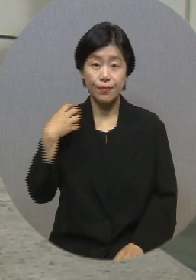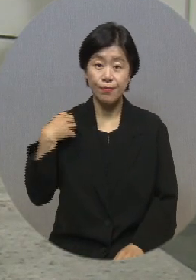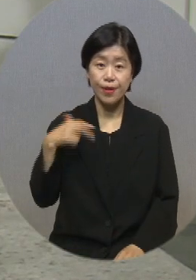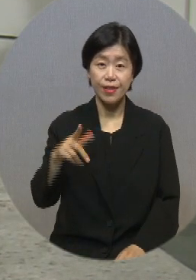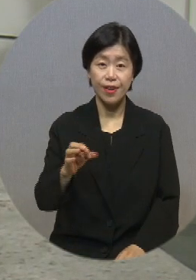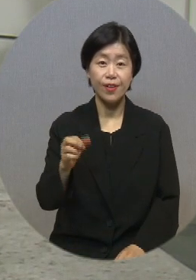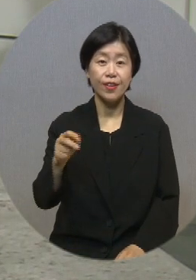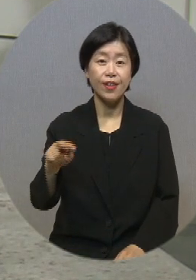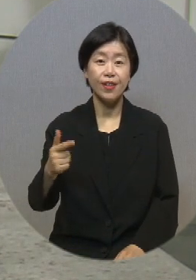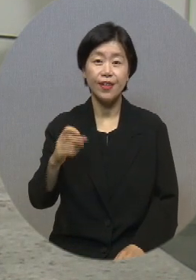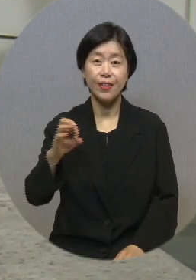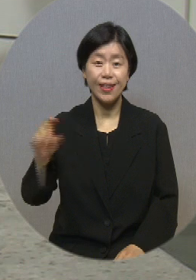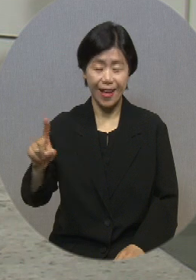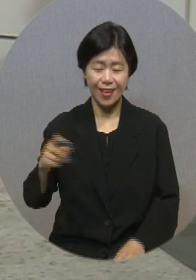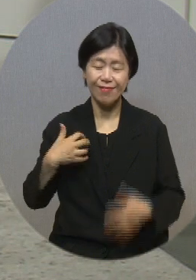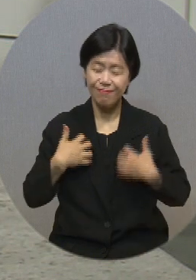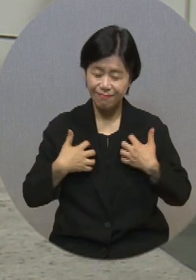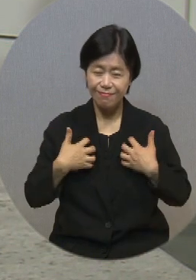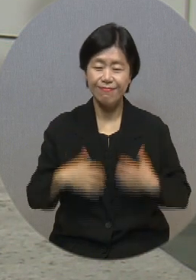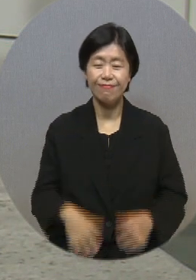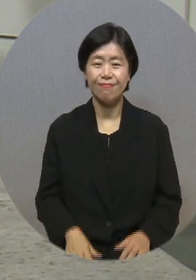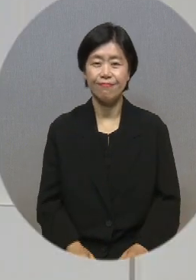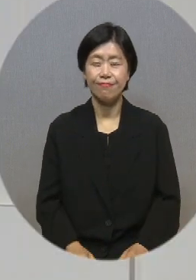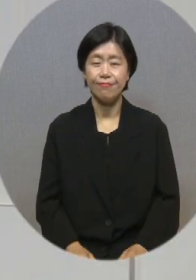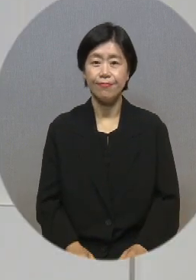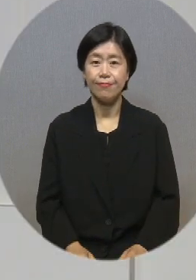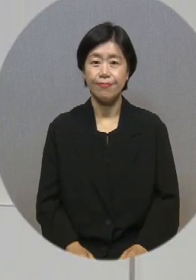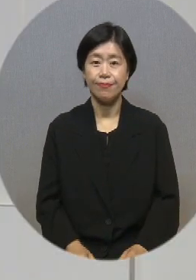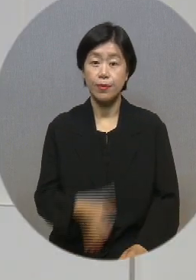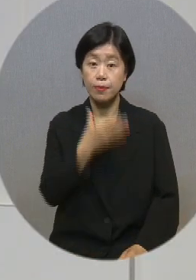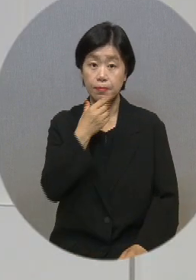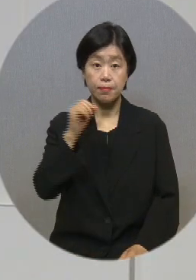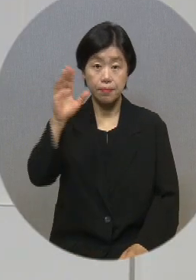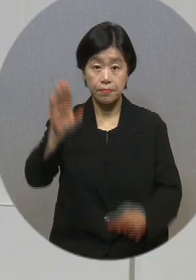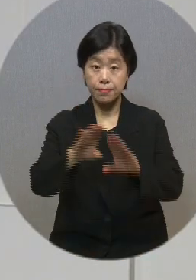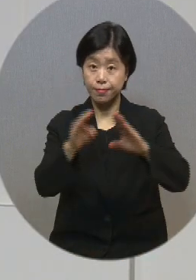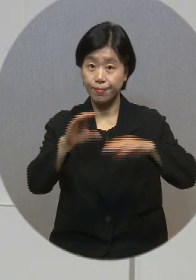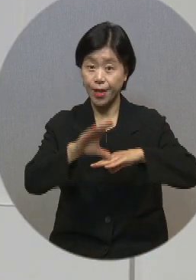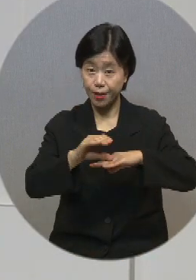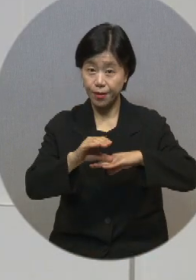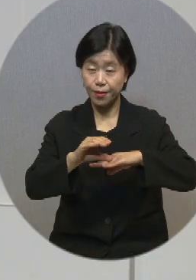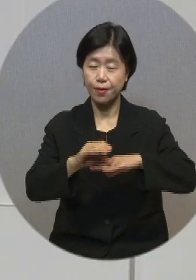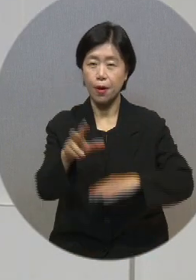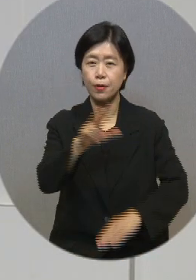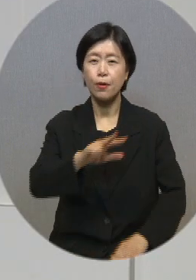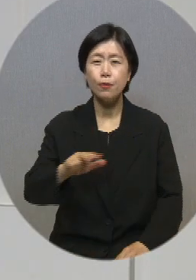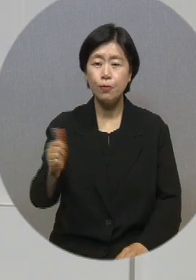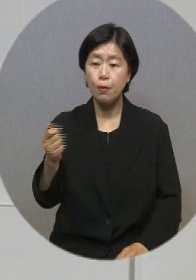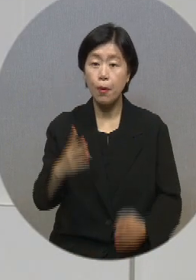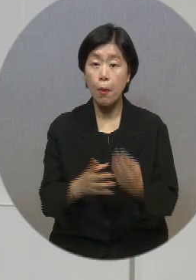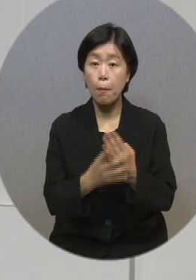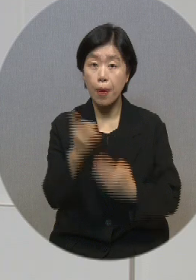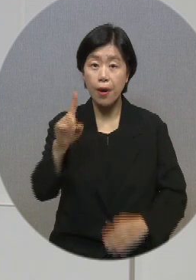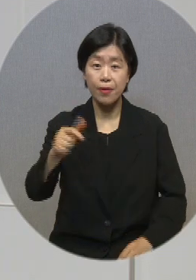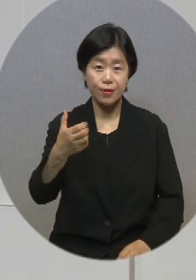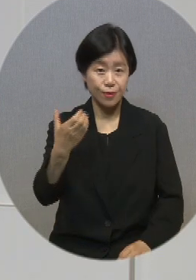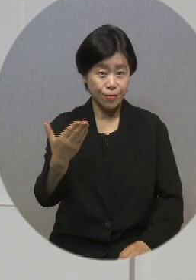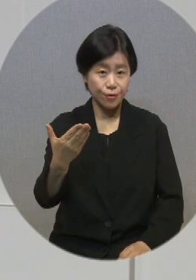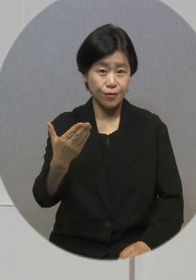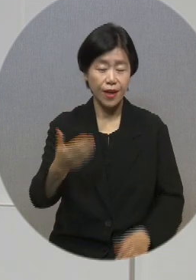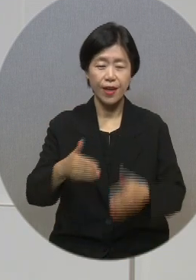정연아 인사 올립니다. 반갑습니다. 행복한 미래를 여는 방송 전국 단일화 채널